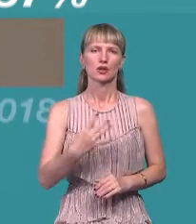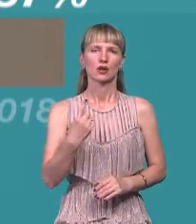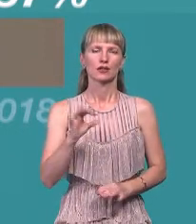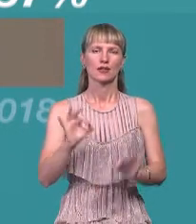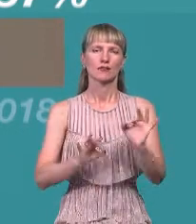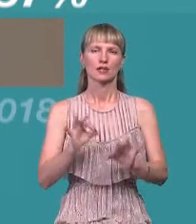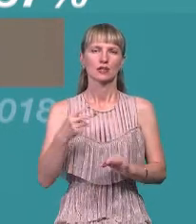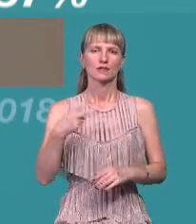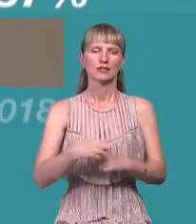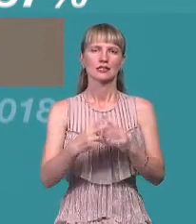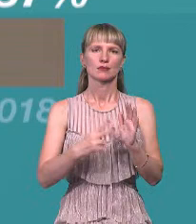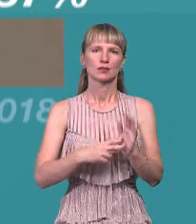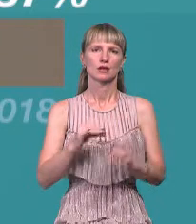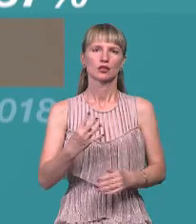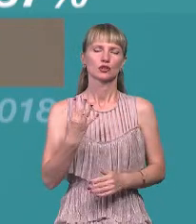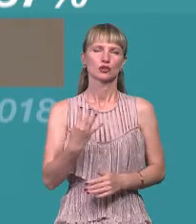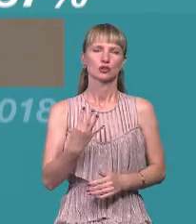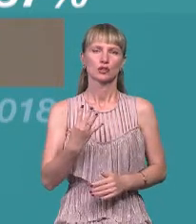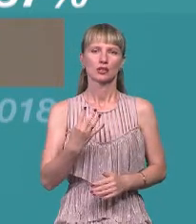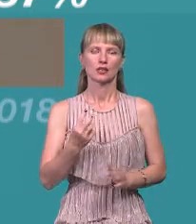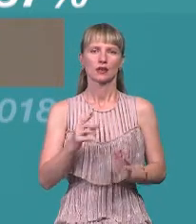3,41% у 2017-му, ну і